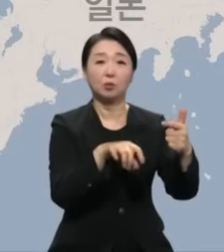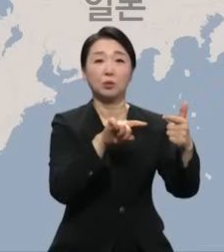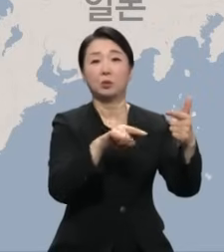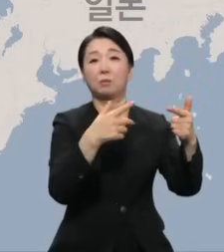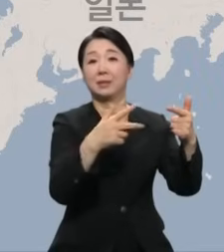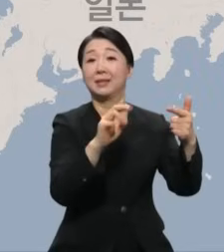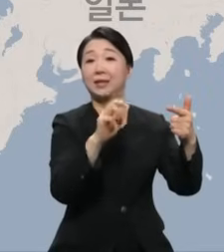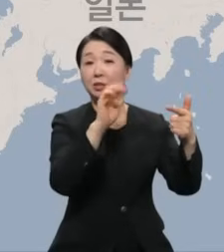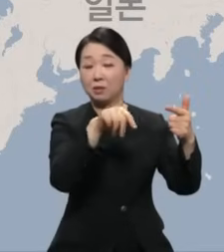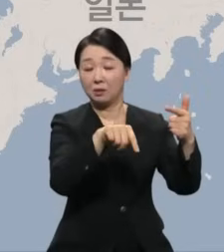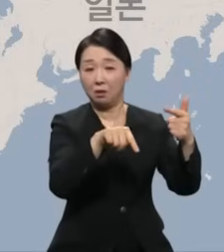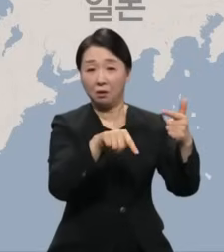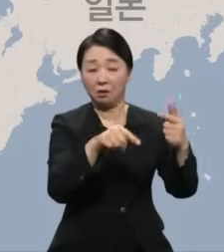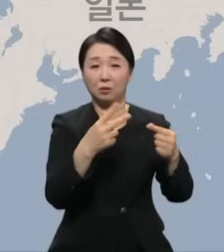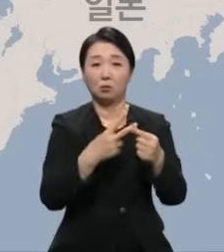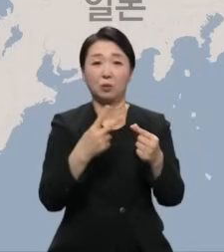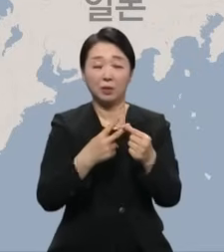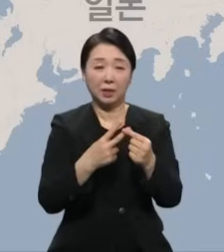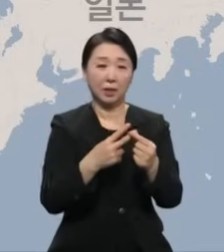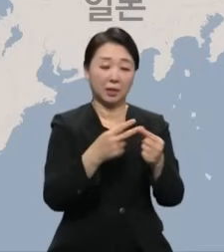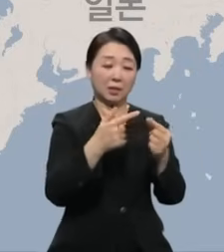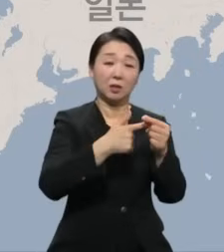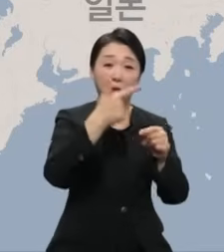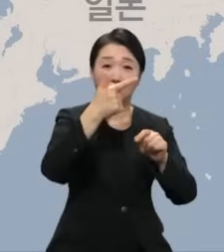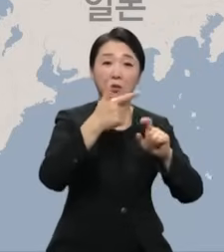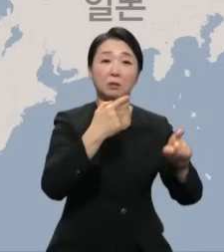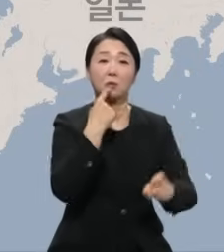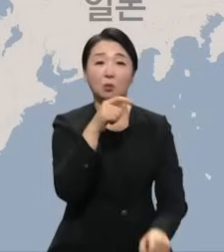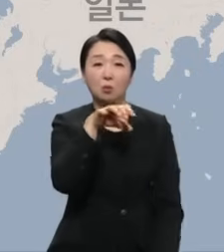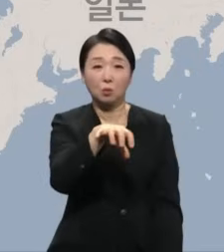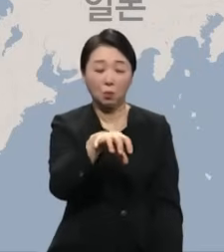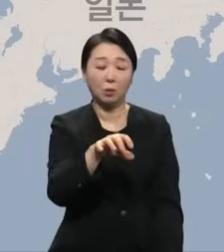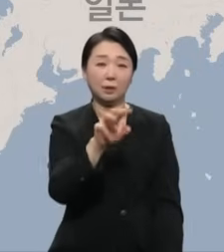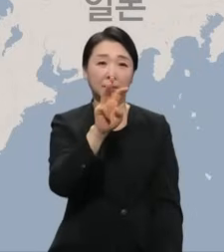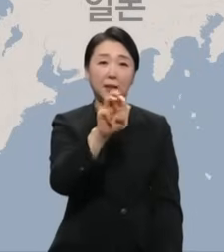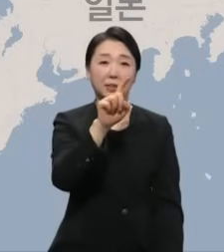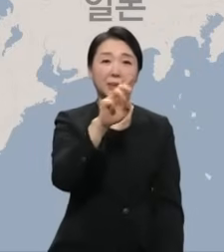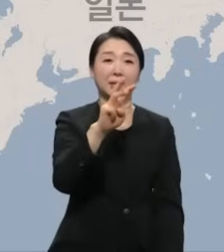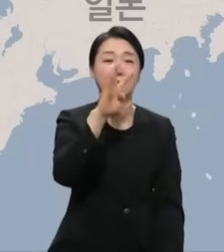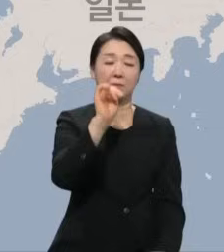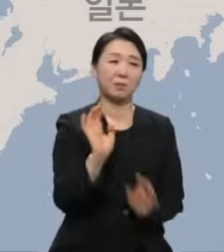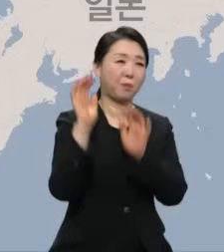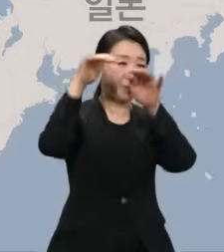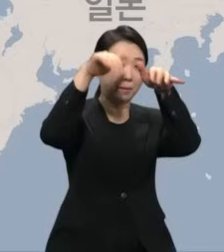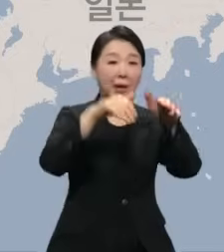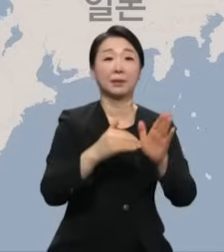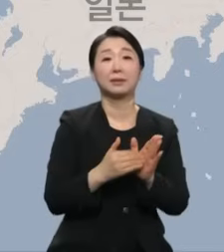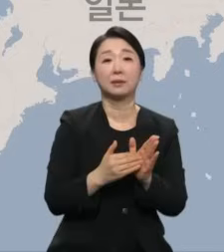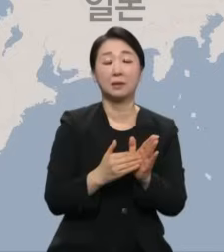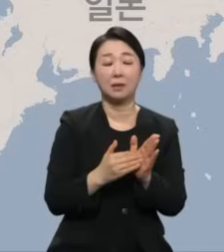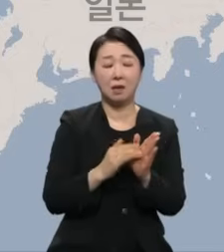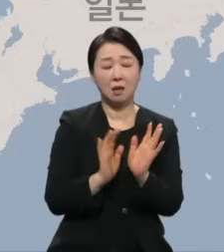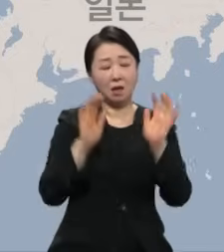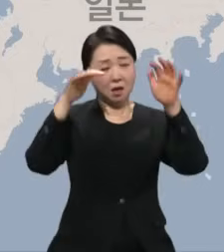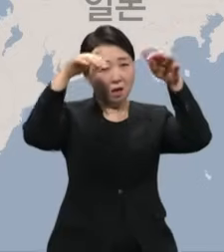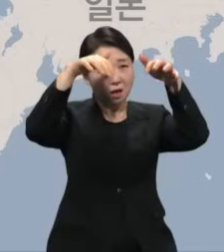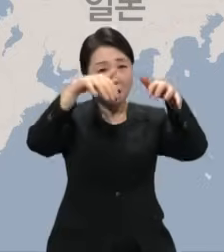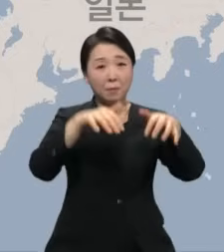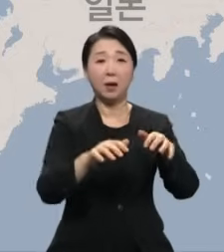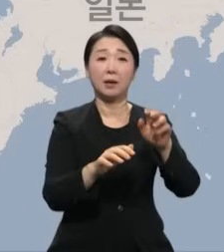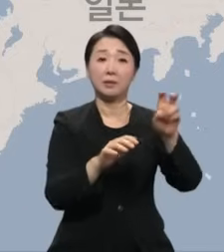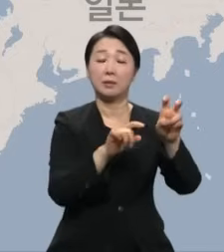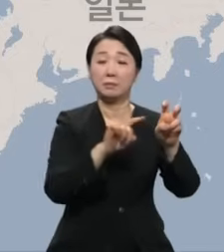67cm였습니다. 두 번째로는 6시 10분 속초에서 41cm가 나타났습니다. 해일 높이가